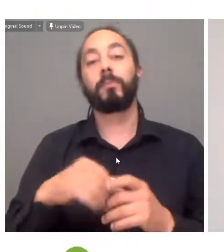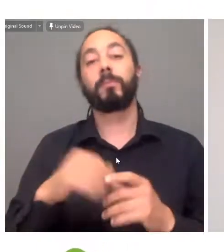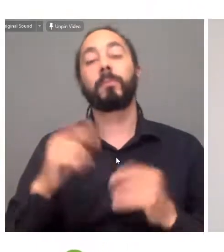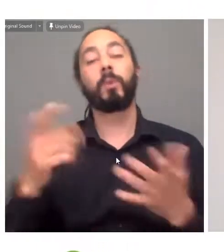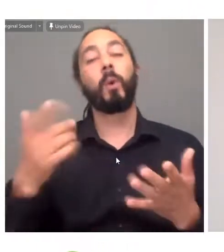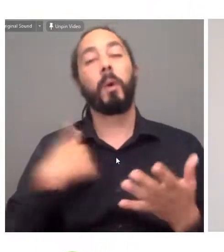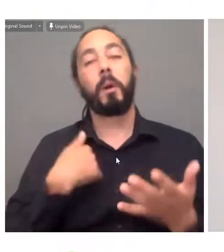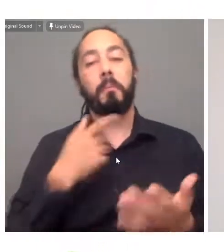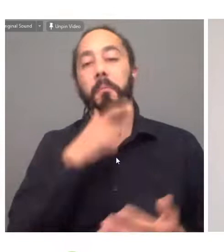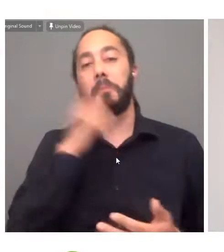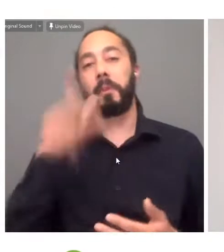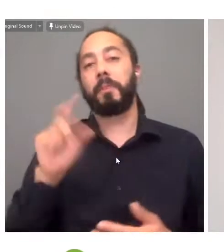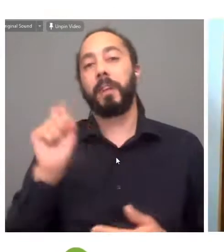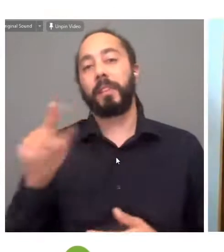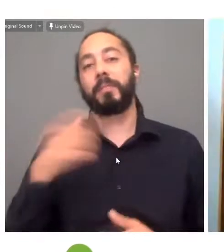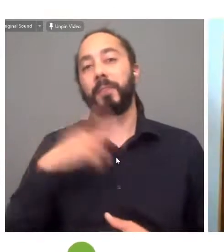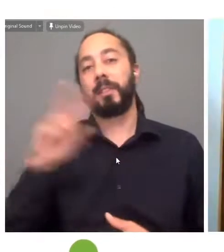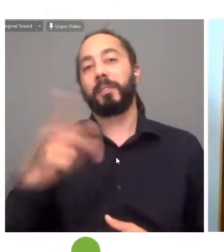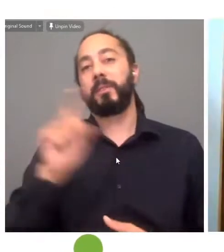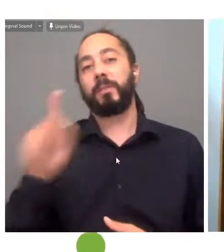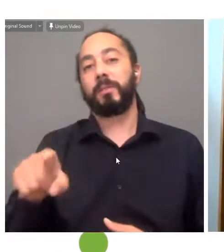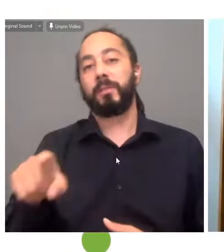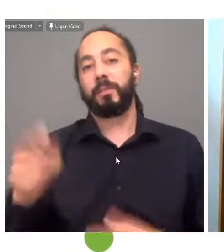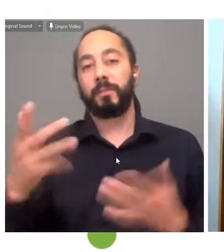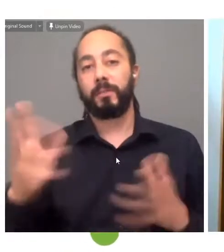base universel.